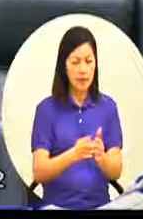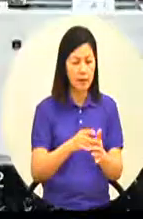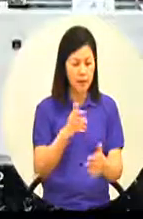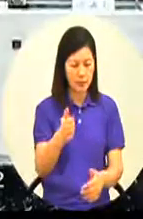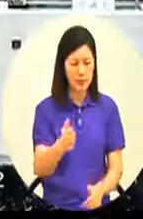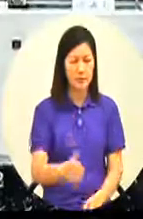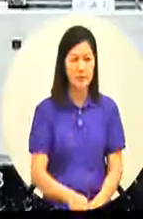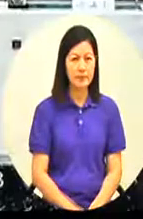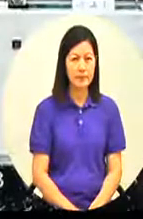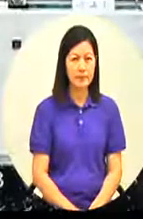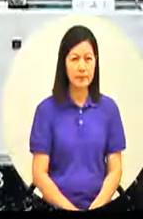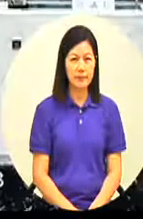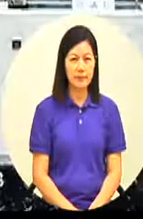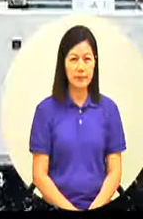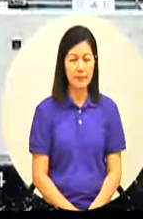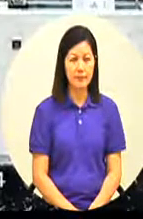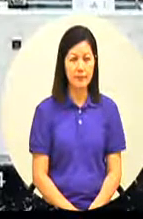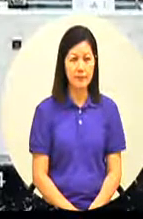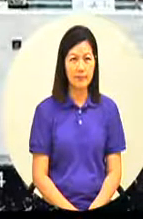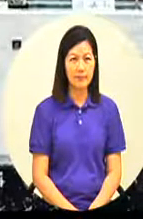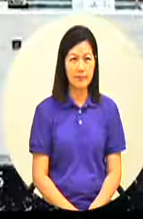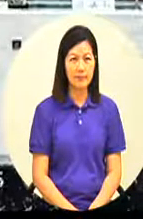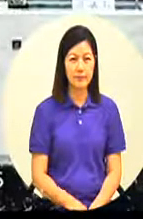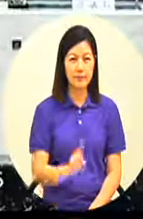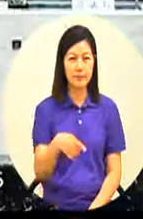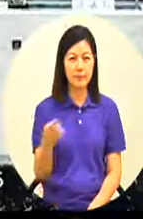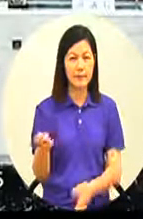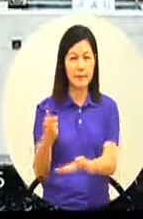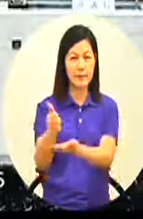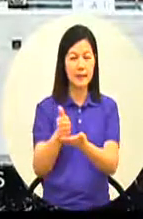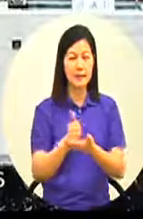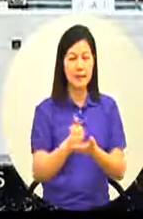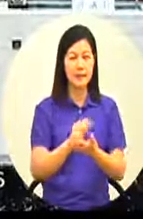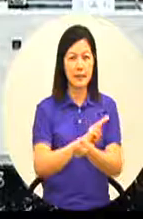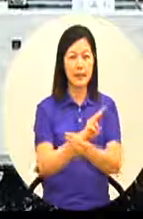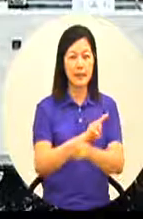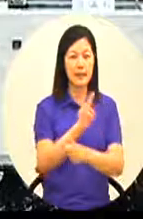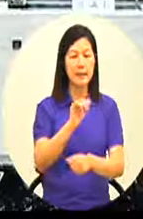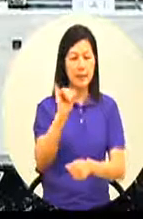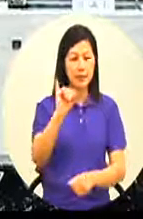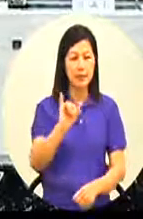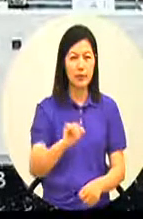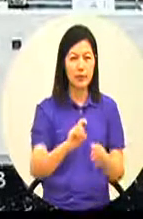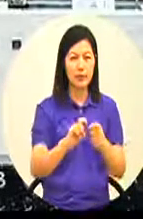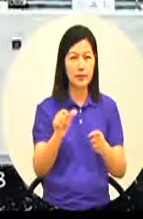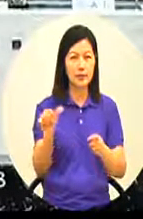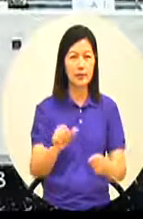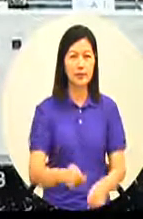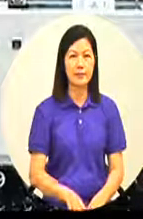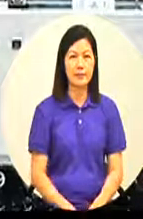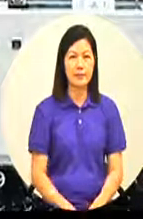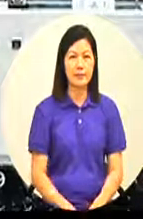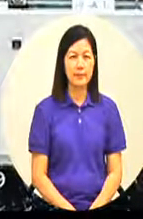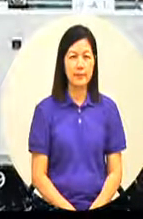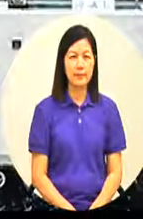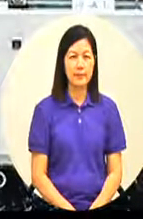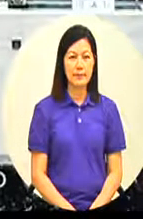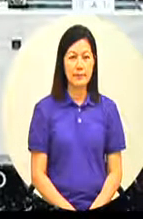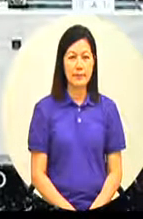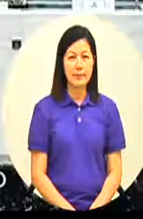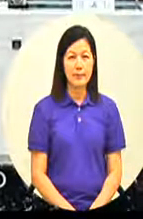好，谢谢啊，方议员。好，接下来我们请林婉农议员哦，十五分钟。 好，谢谢主